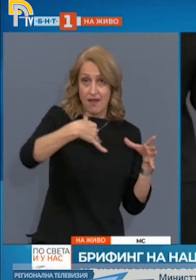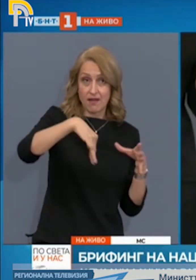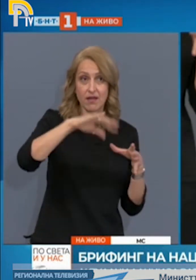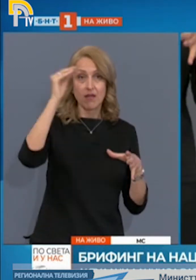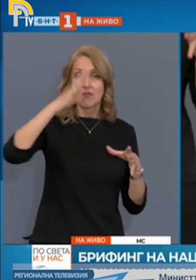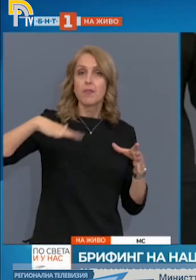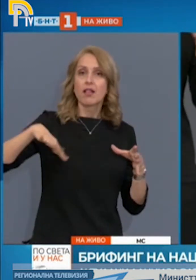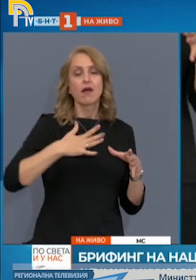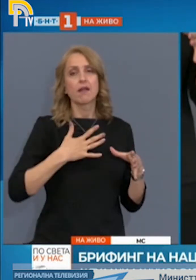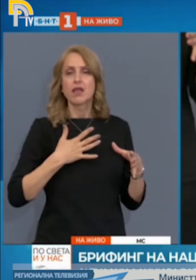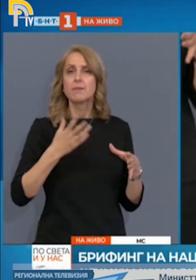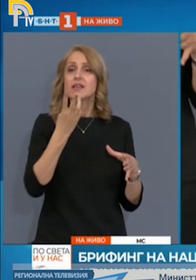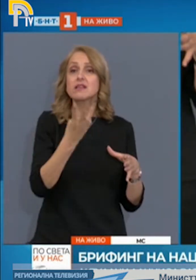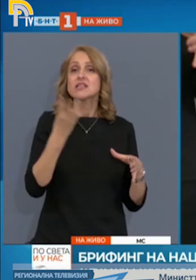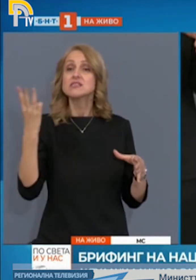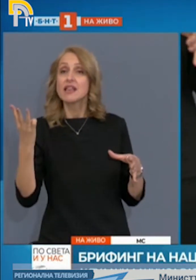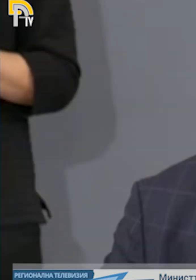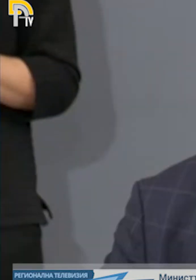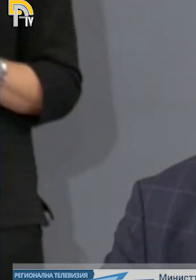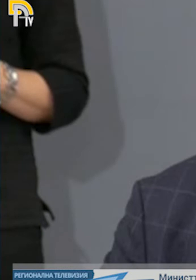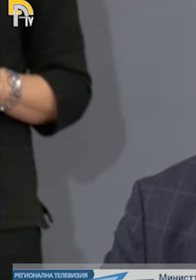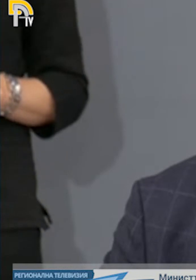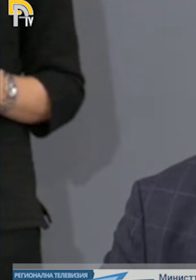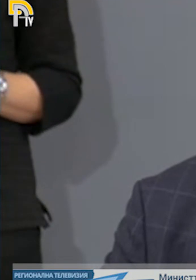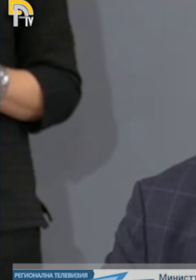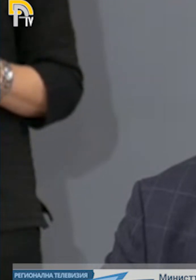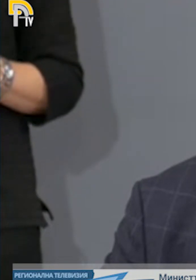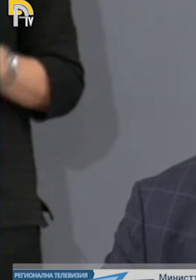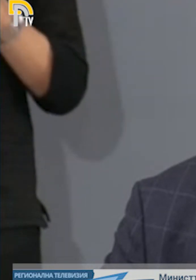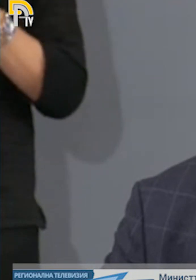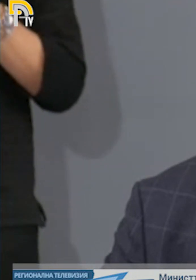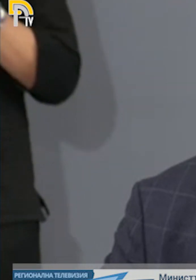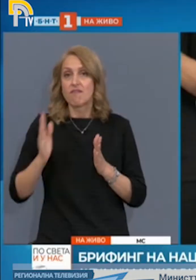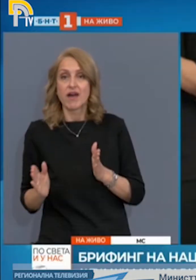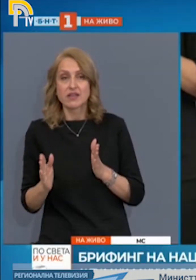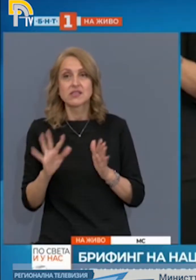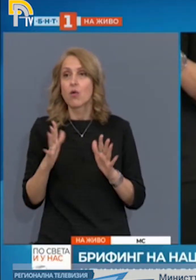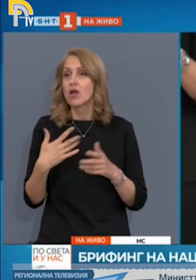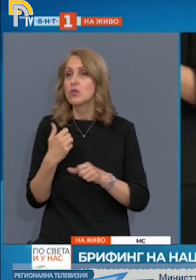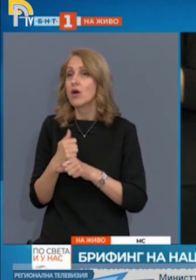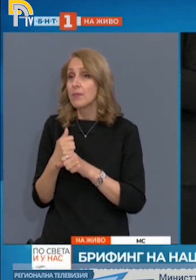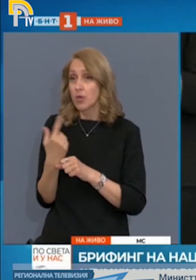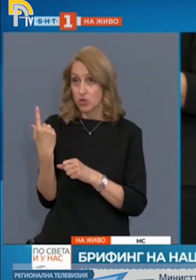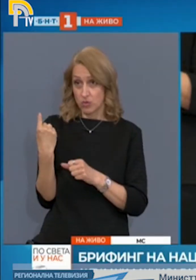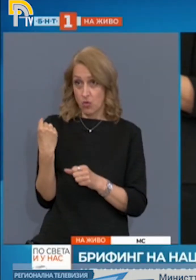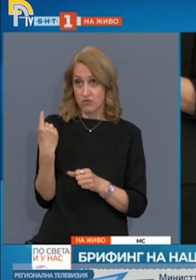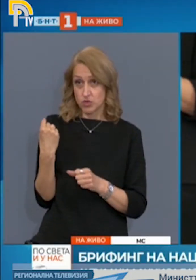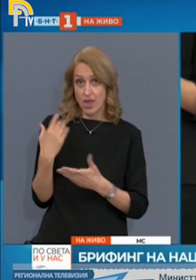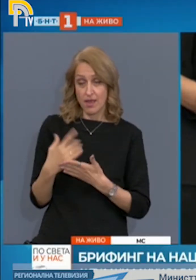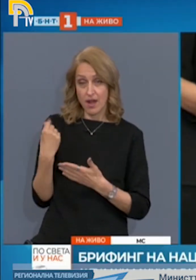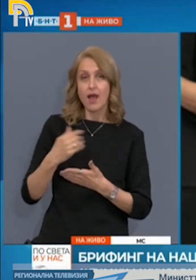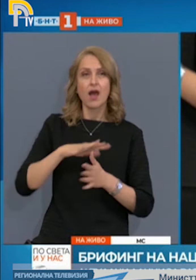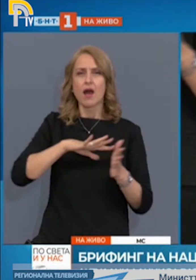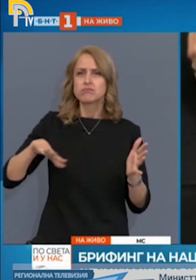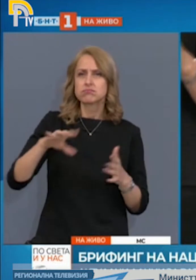страната има 33,000 дози вакцина. По втора фаза, по която работим, до вчера са обхванати над